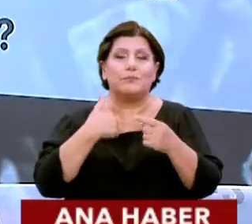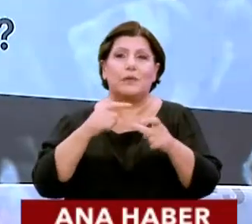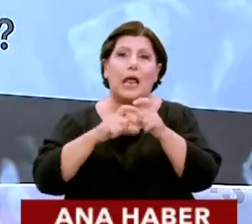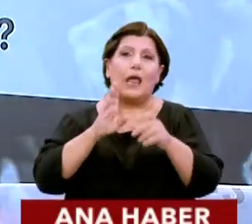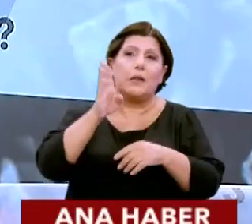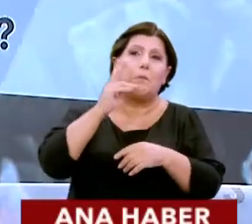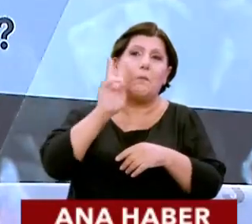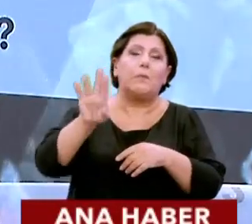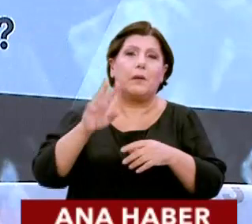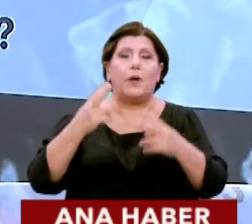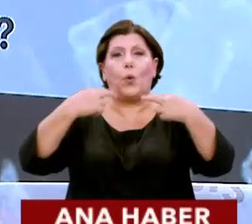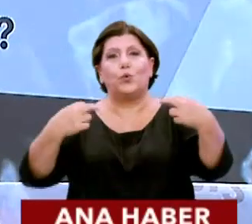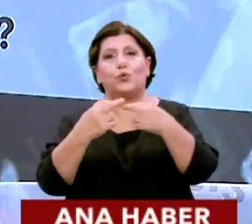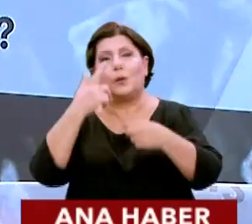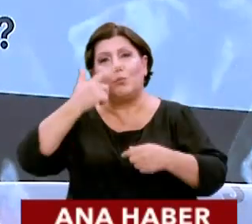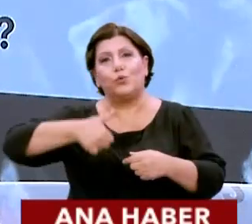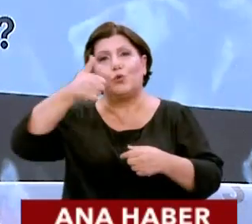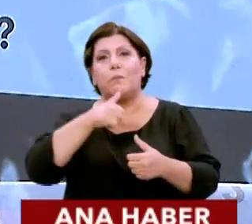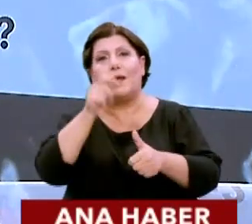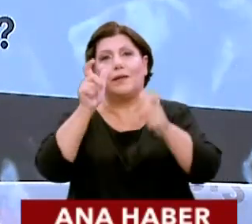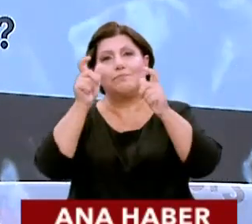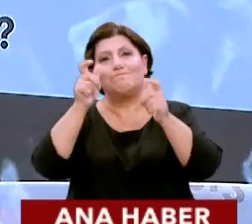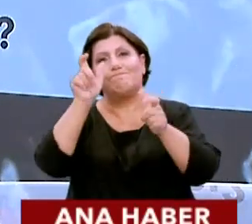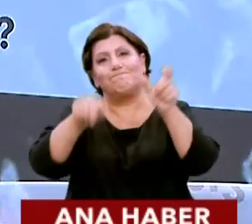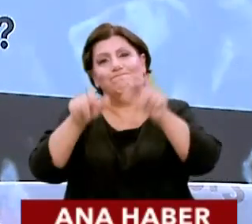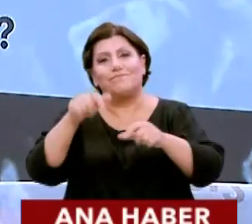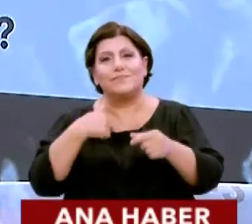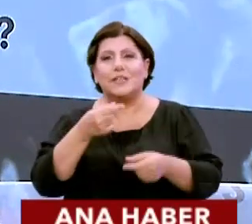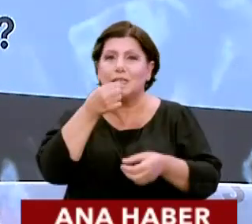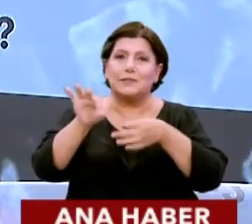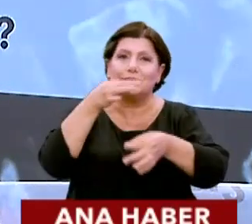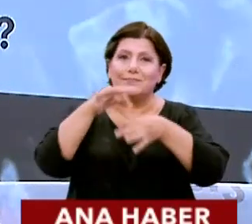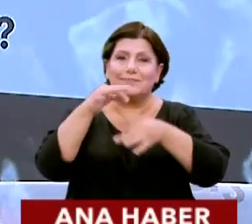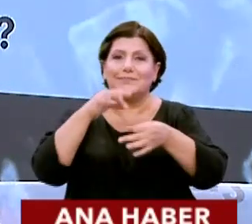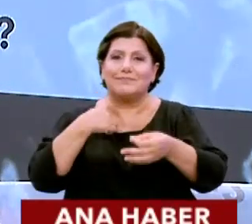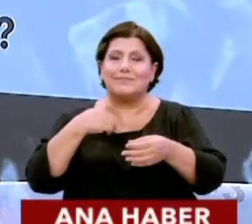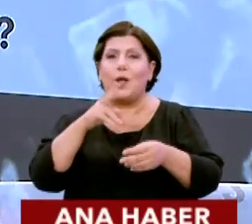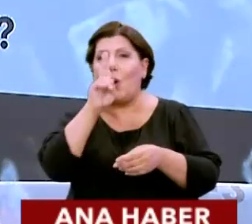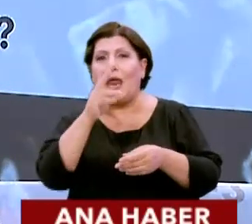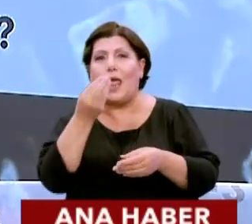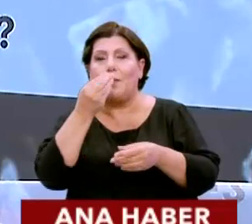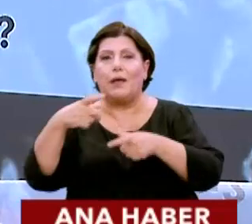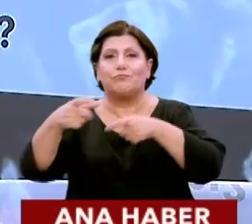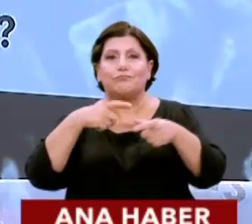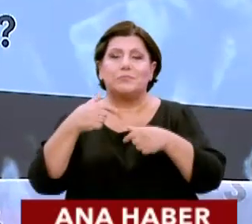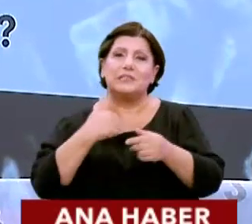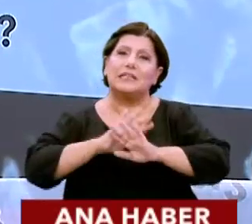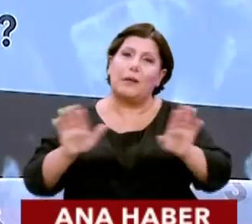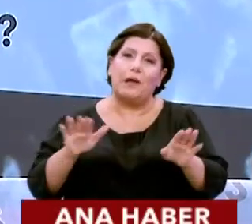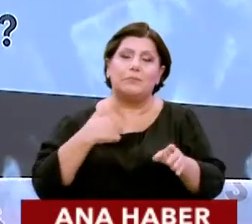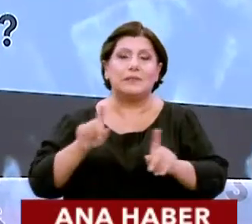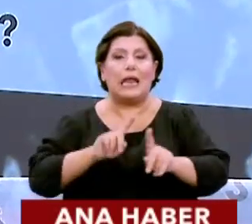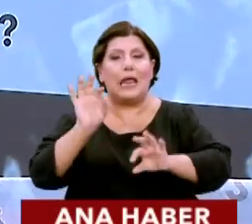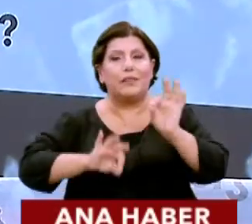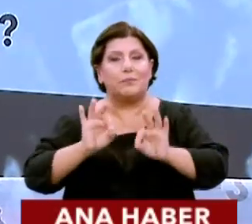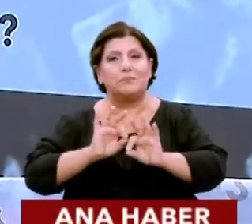oturduk müdür beylerle falan takıldı hep birlikte kuruyemiştik ikram ettiler öyle yemeği bizde Tamam denetleme Tamam